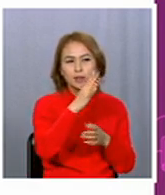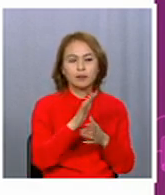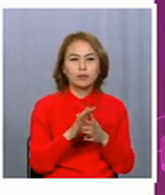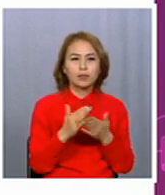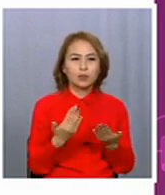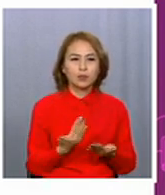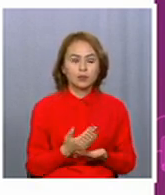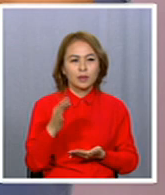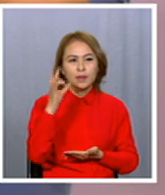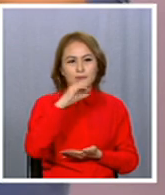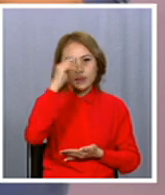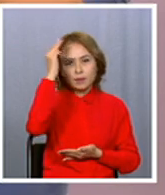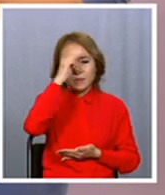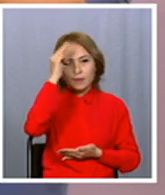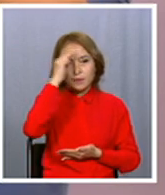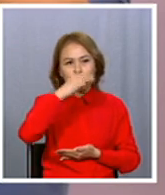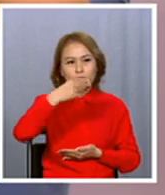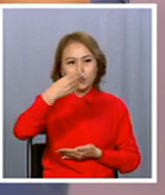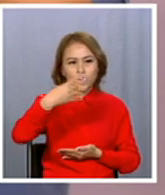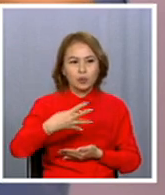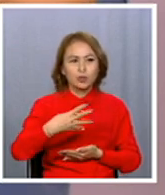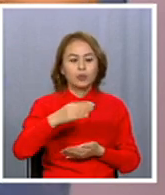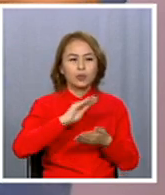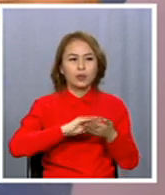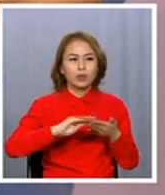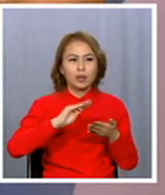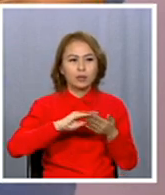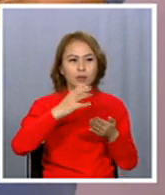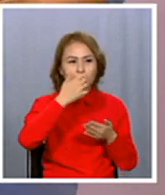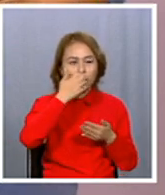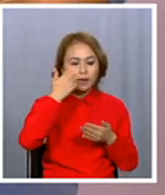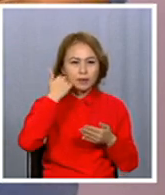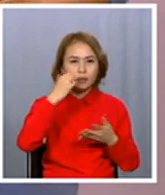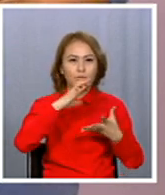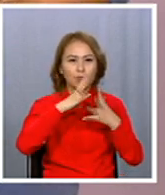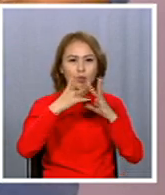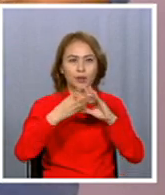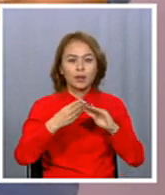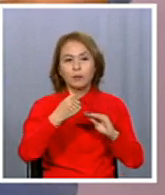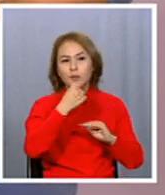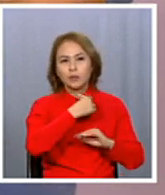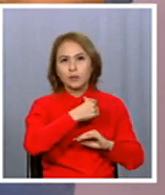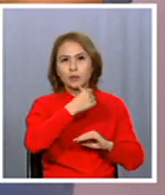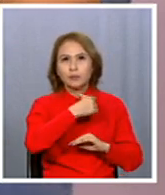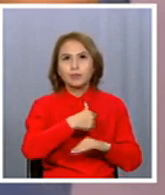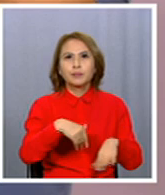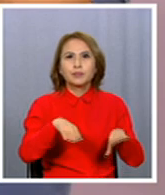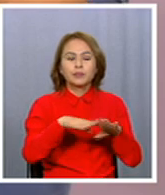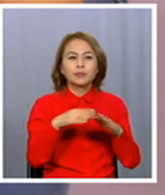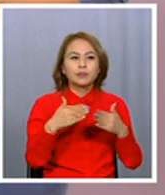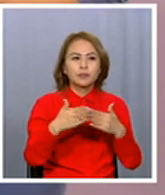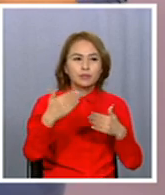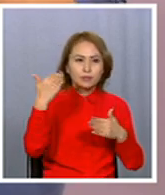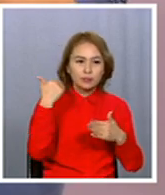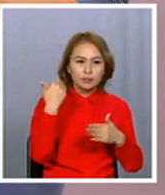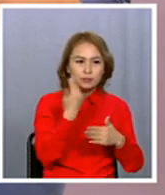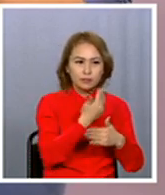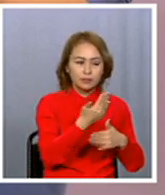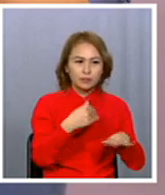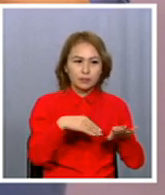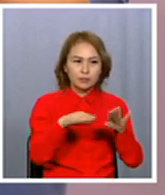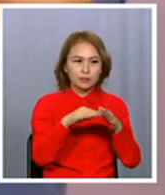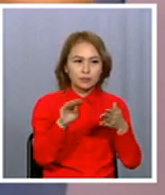туралы сабағымызды төрт жолды өлең құрастыру арқылы қорытындылап көрейікші. Алдымен мен сендерге осы